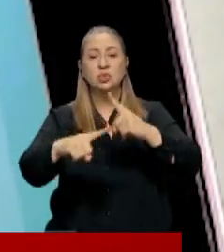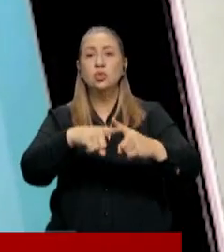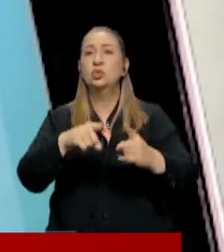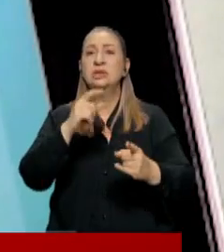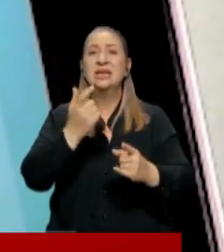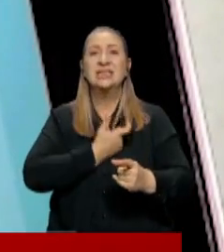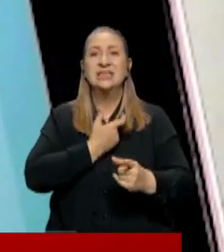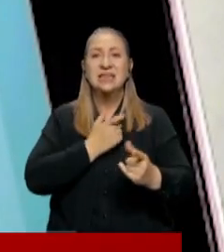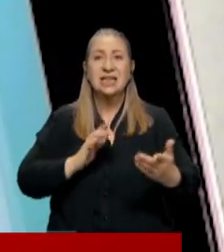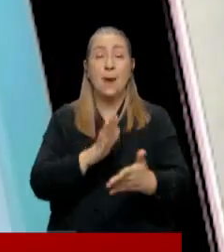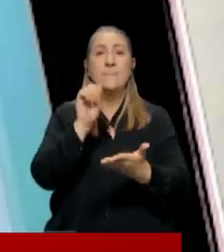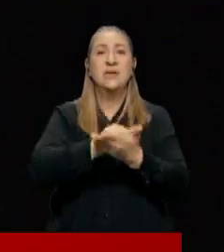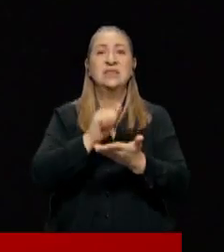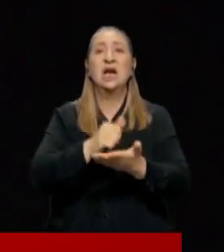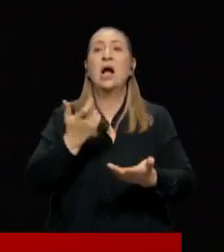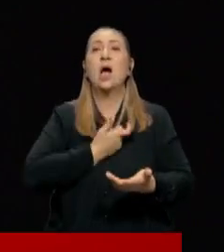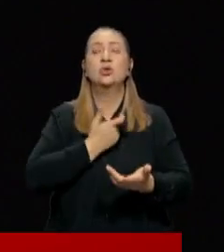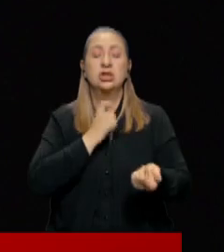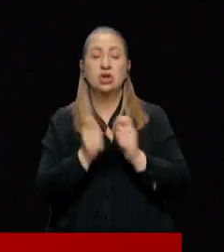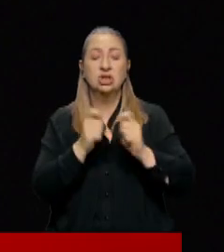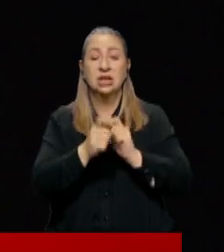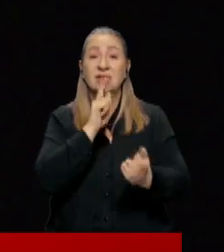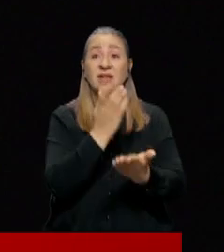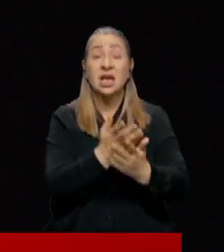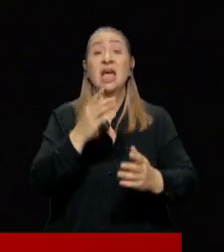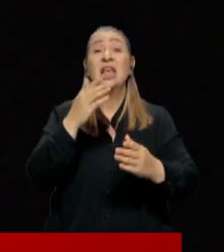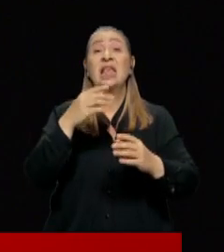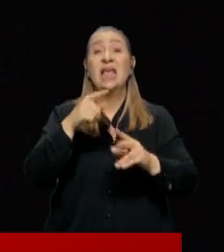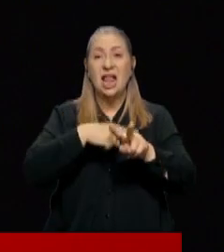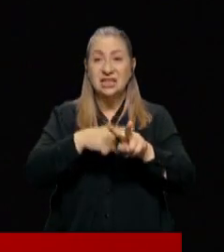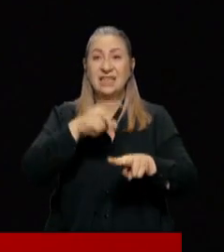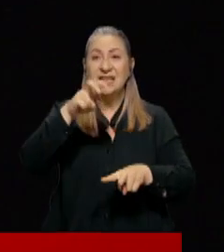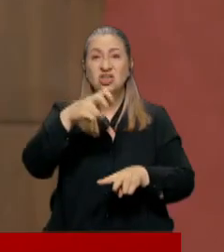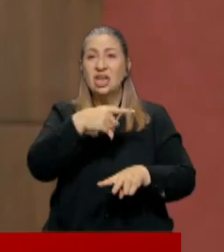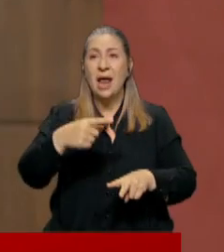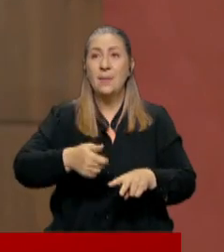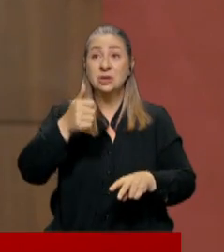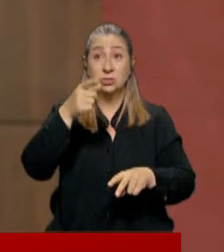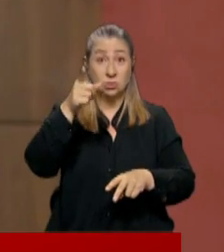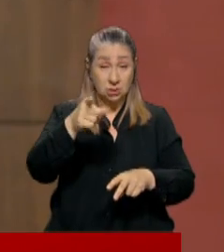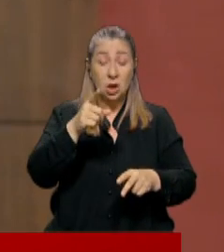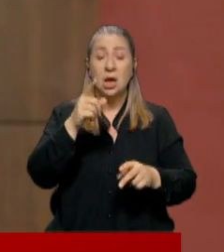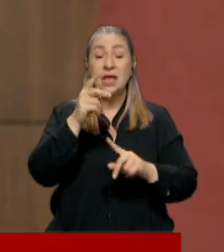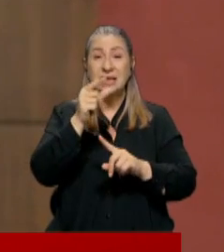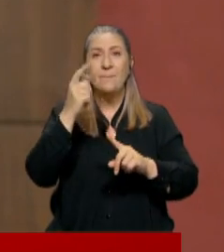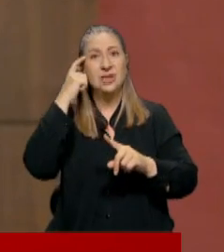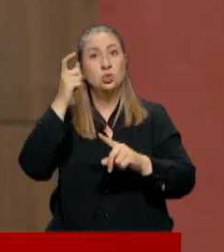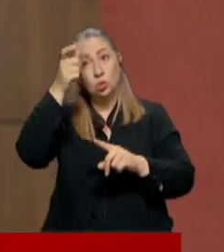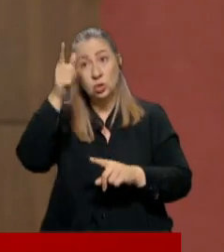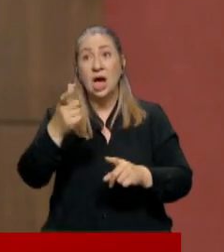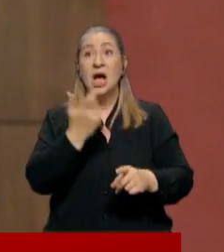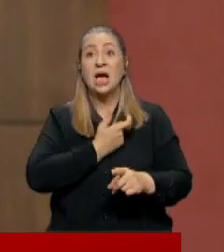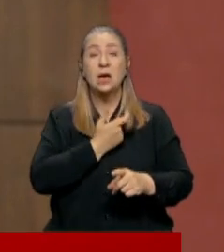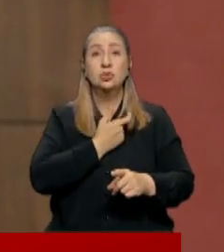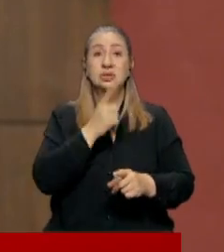itiraz ettiği basın kanununda değişiklik teklifine Yargıtay 8. Ceza Dairesi üyesi İhsan Baştürk de kanun teklifinde